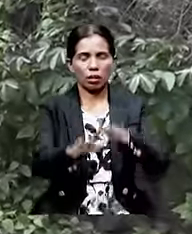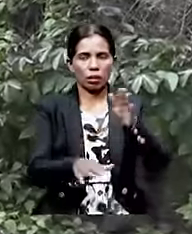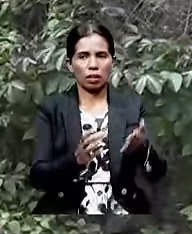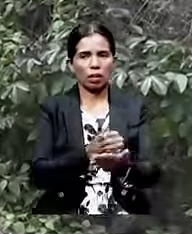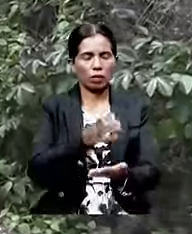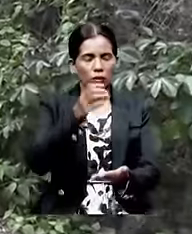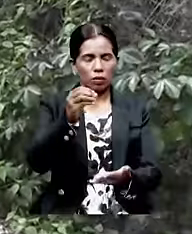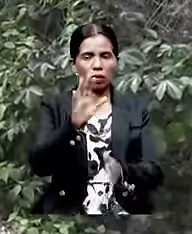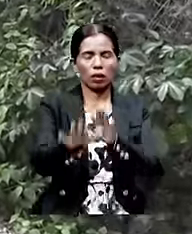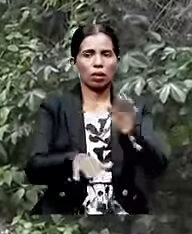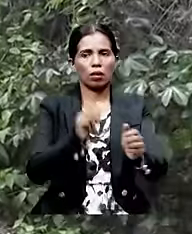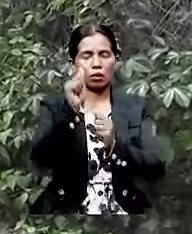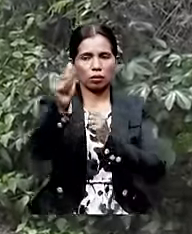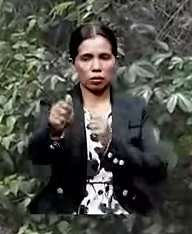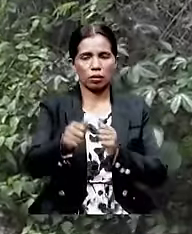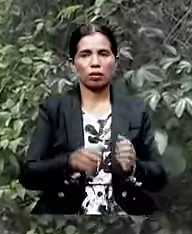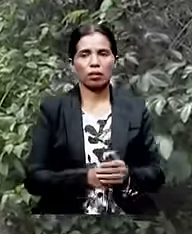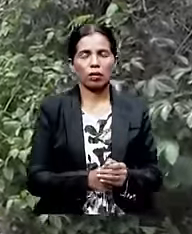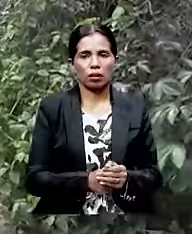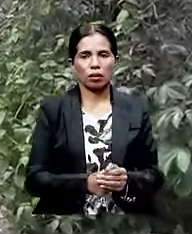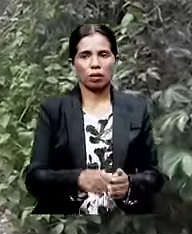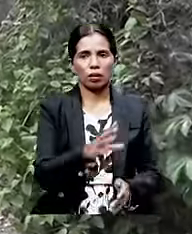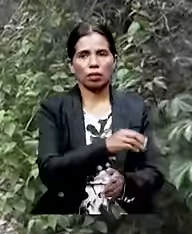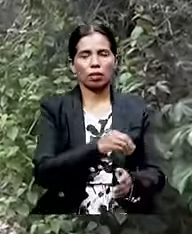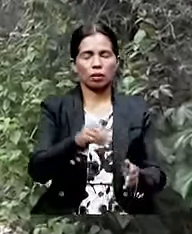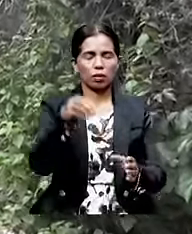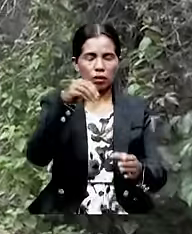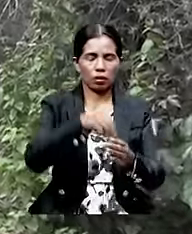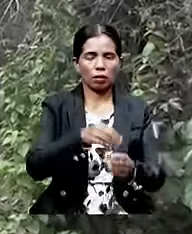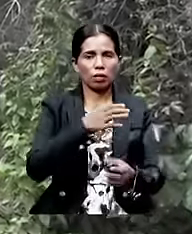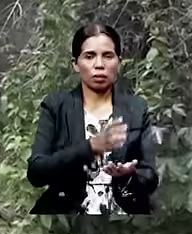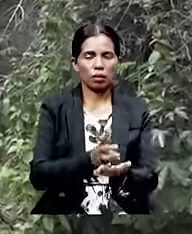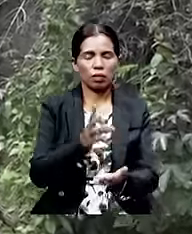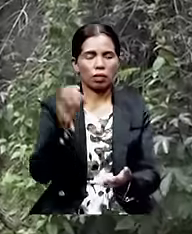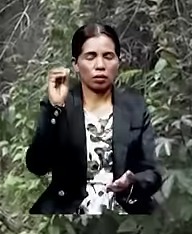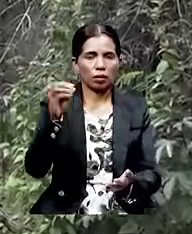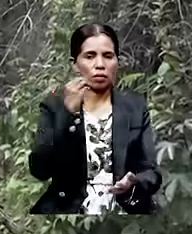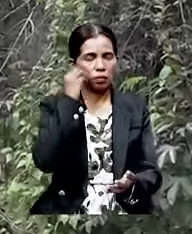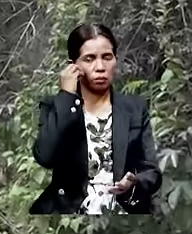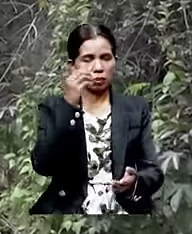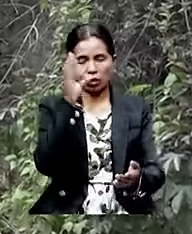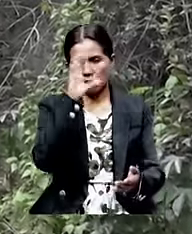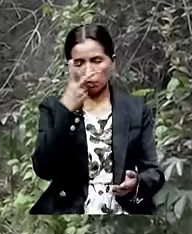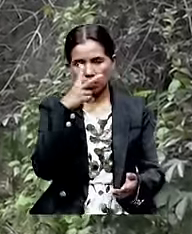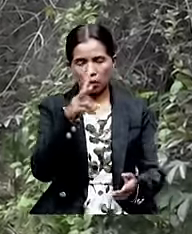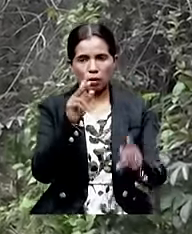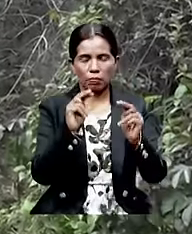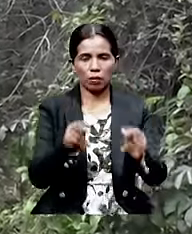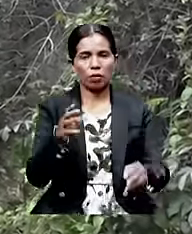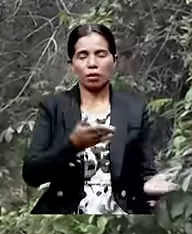lau lau dok ni kon lau dok ni heut ni plastik kuana ne ni foi takua tahungutuk ni rai uma ni ba confirma fatin ne be prisa ko ni hori